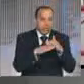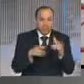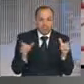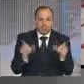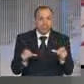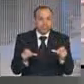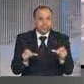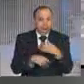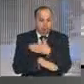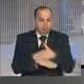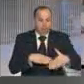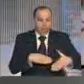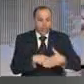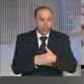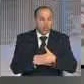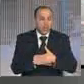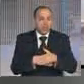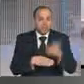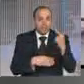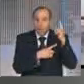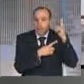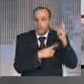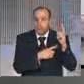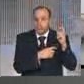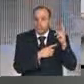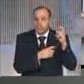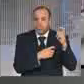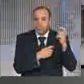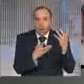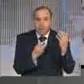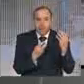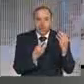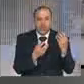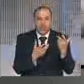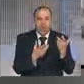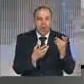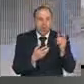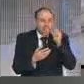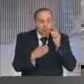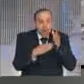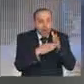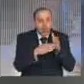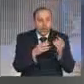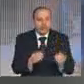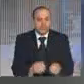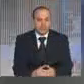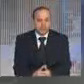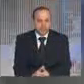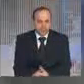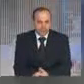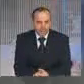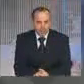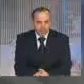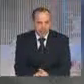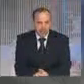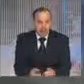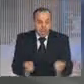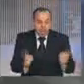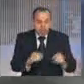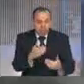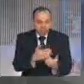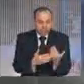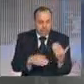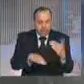وجودها بالمعبر كما قامت باطلاق النار في الهواء بكثافه لتفريق المقتحمين جدت